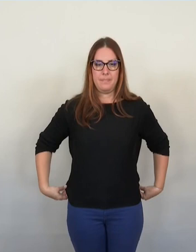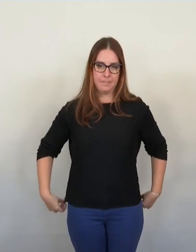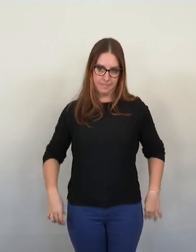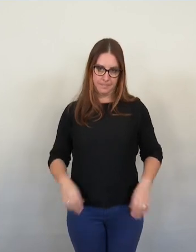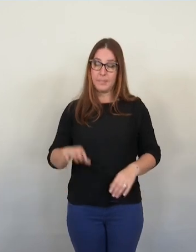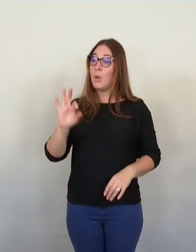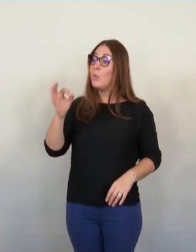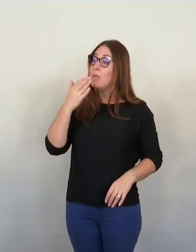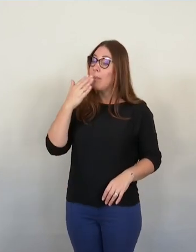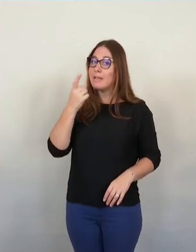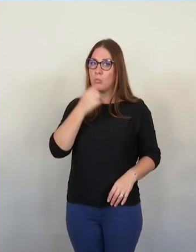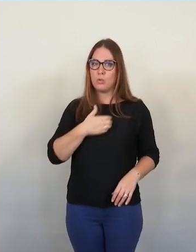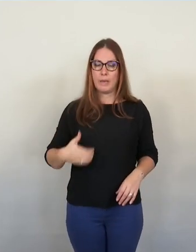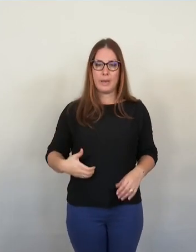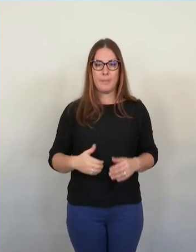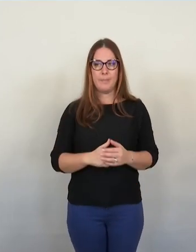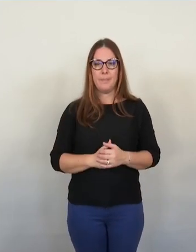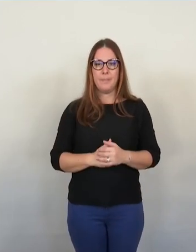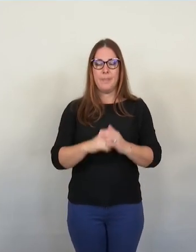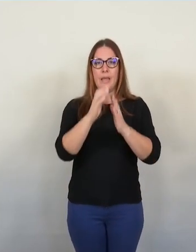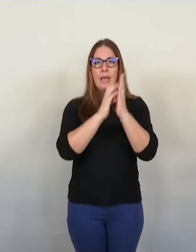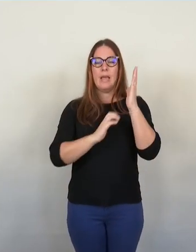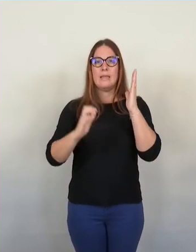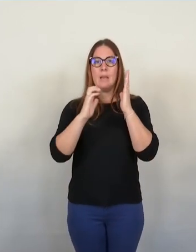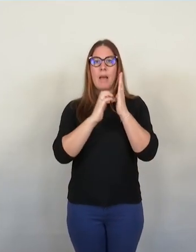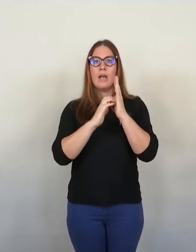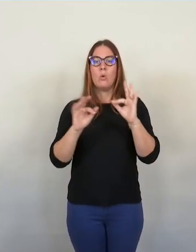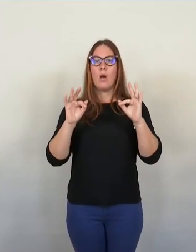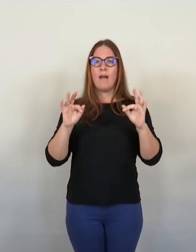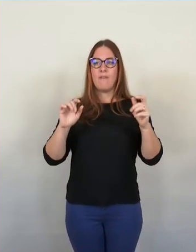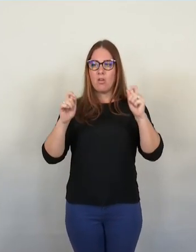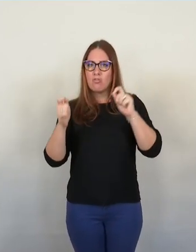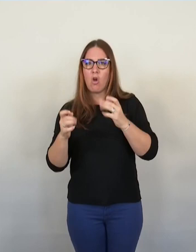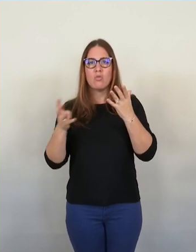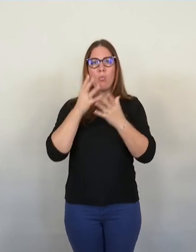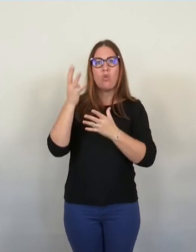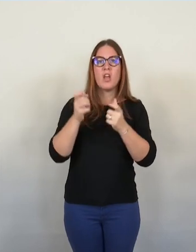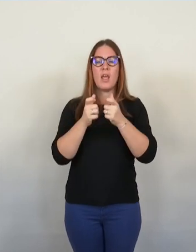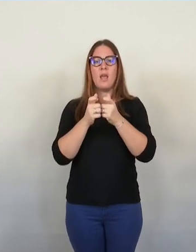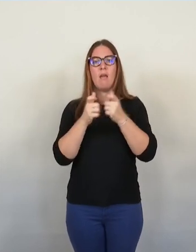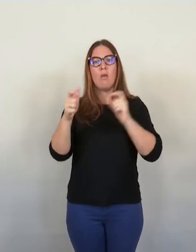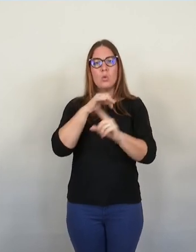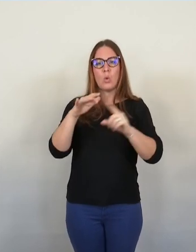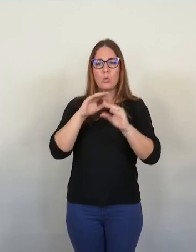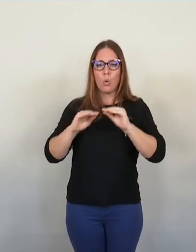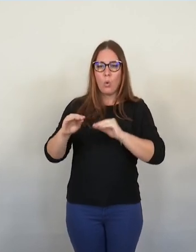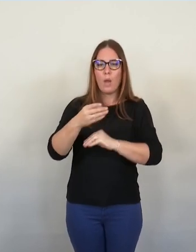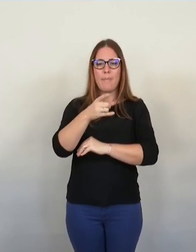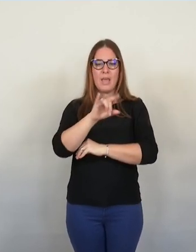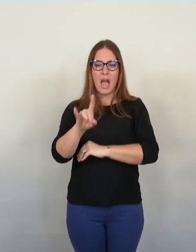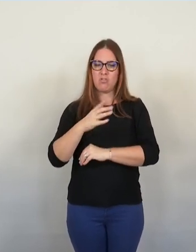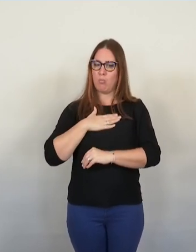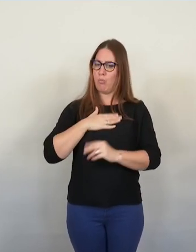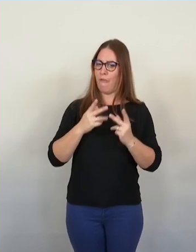oui merci Monsieur le Maire donc cette délibération concernant le renouvellement donc des projets sociaux des 10 maisons d'habitants de notre